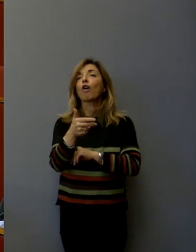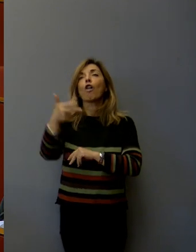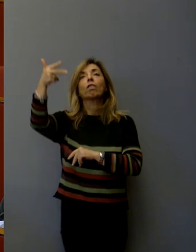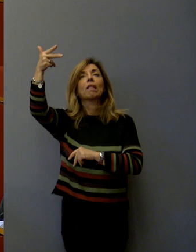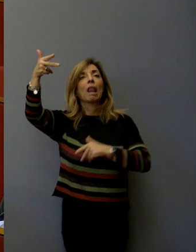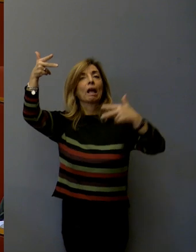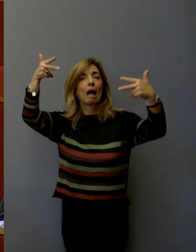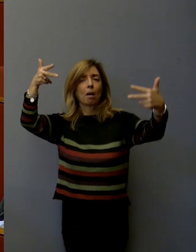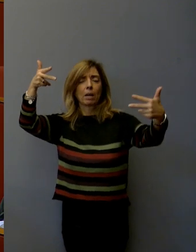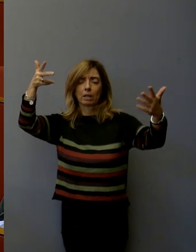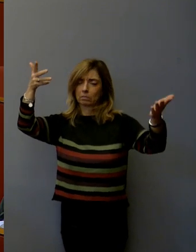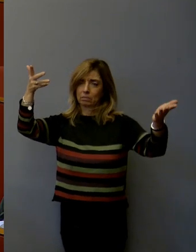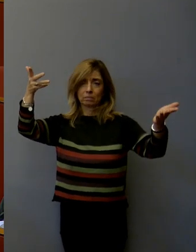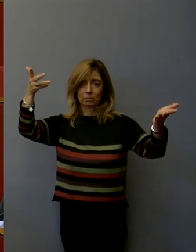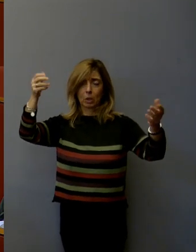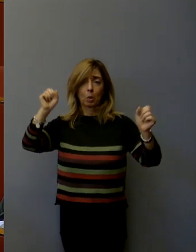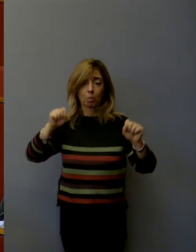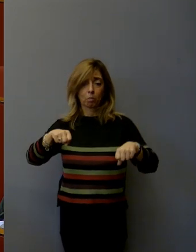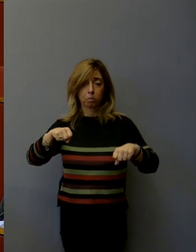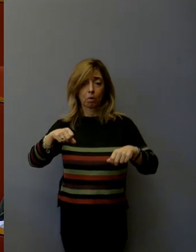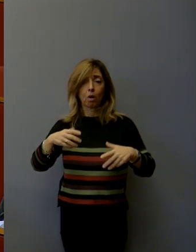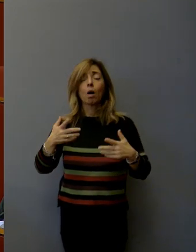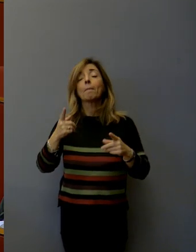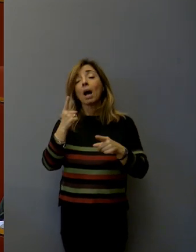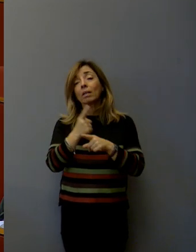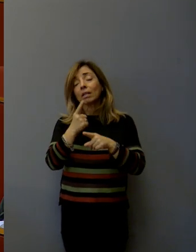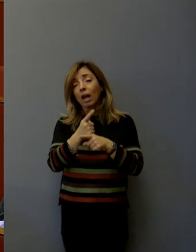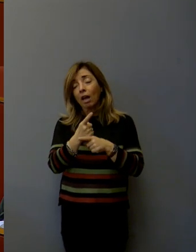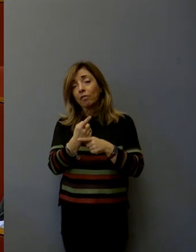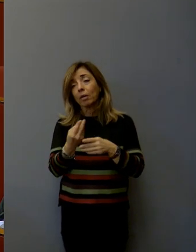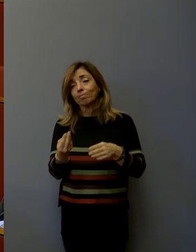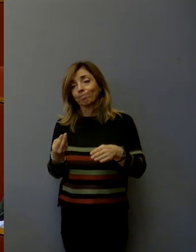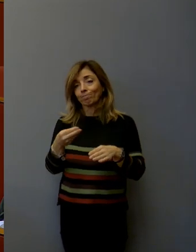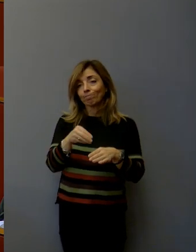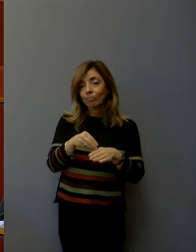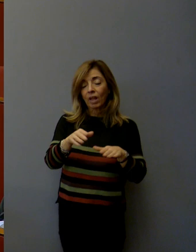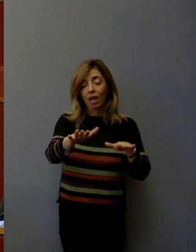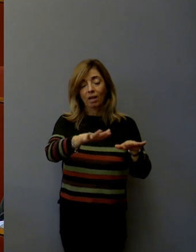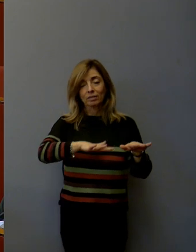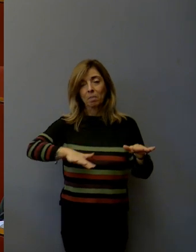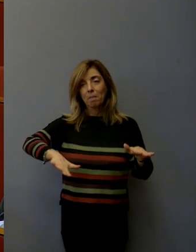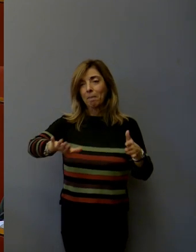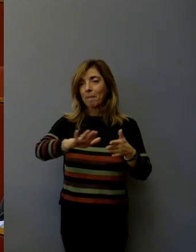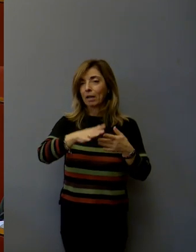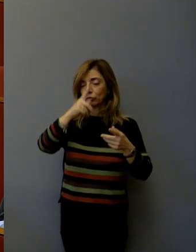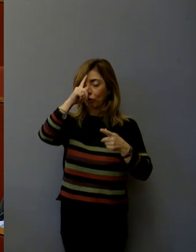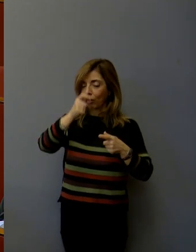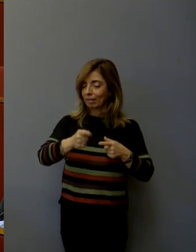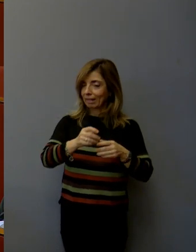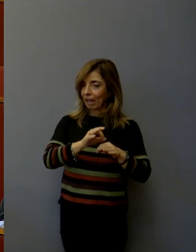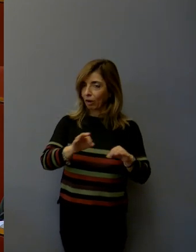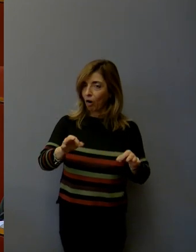può esserlo se ci si mette insieme il decoro dello spazio quindi magari togliamo il